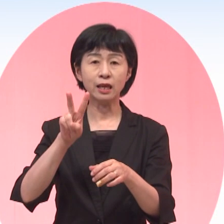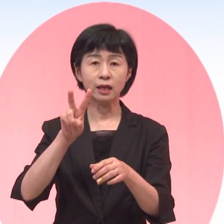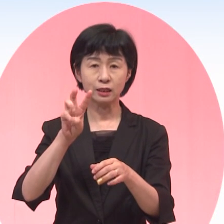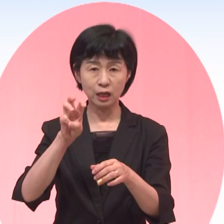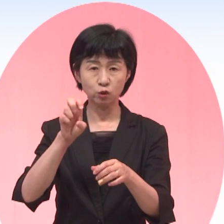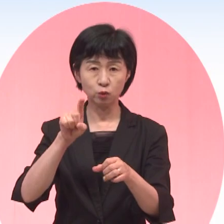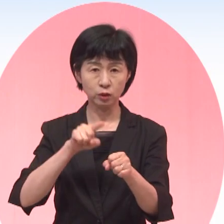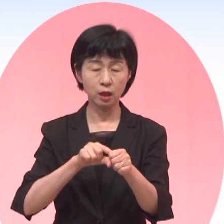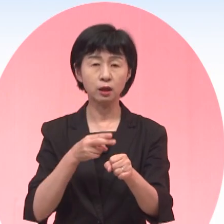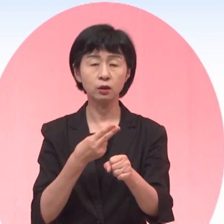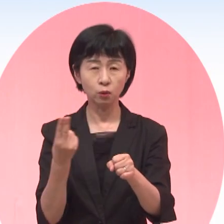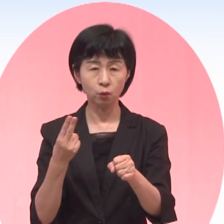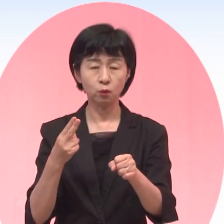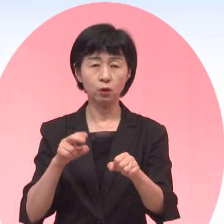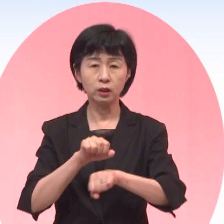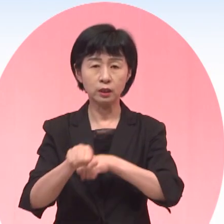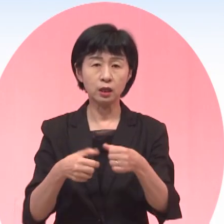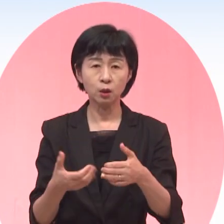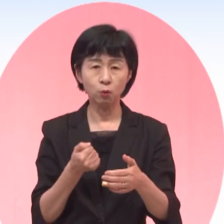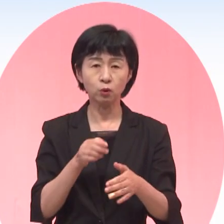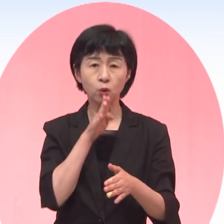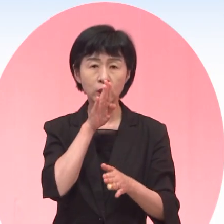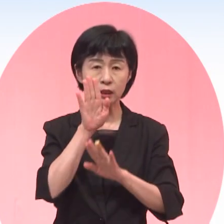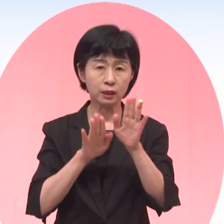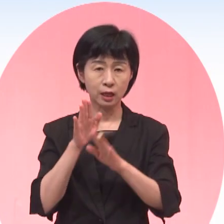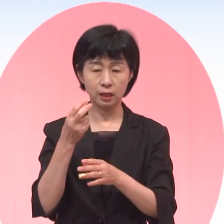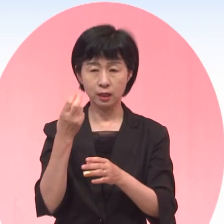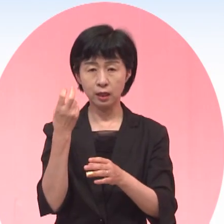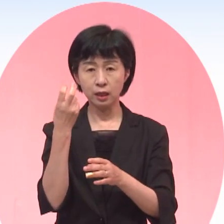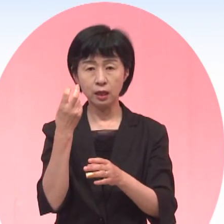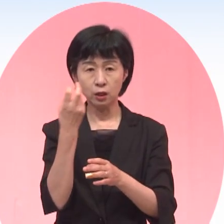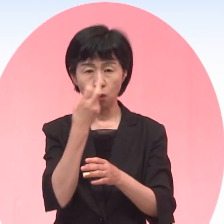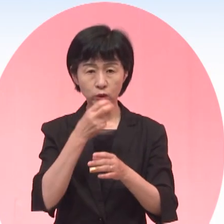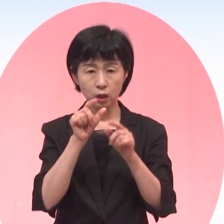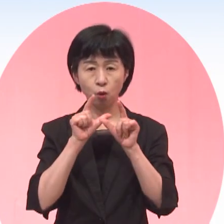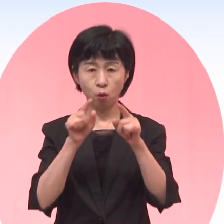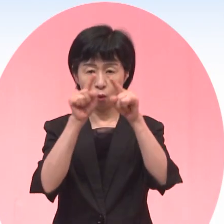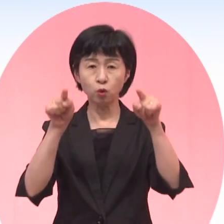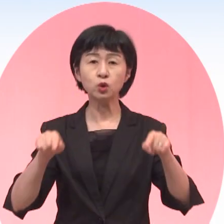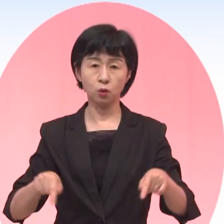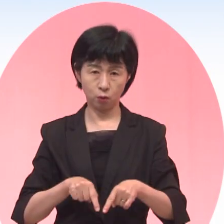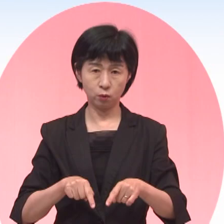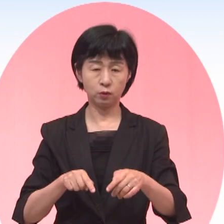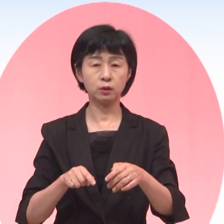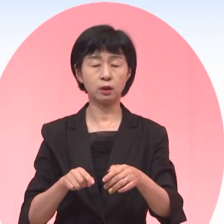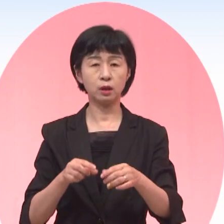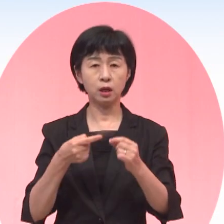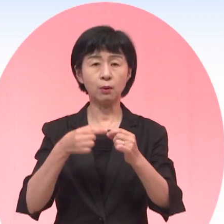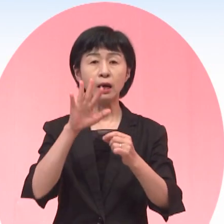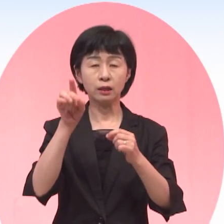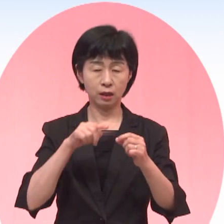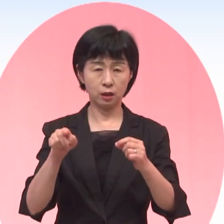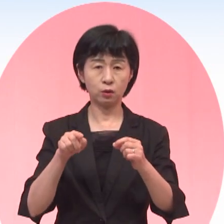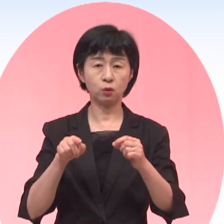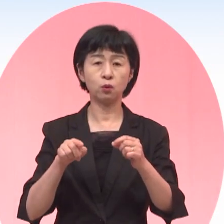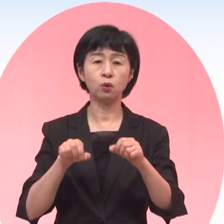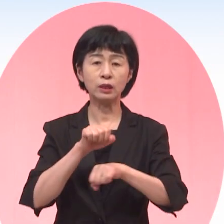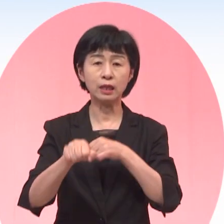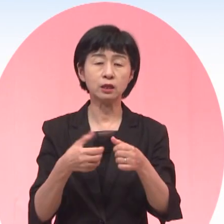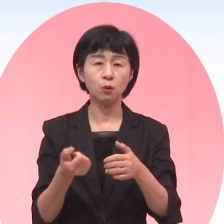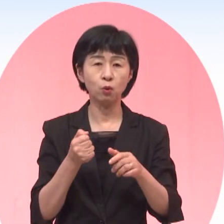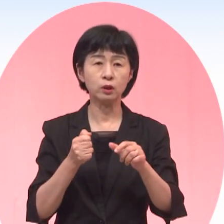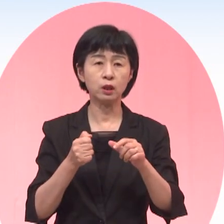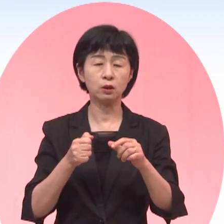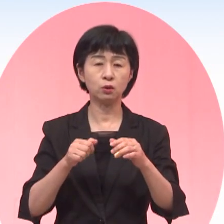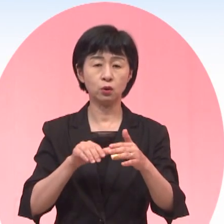成30年度自転車保有実態に関する調査報告書によりますと、山形県の 自転車保